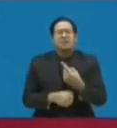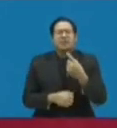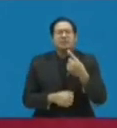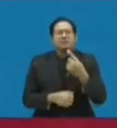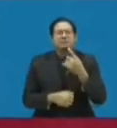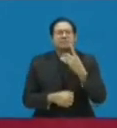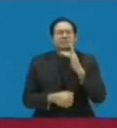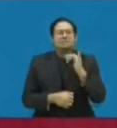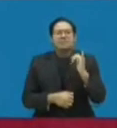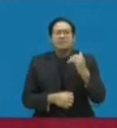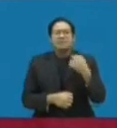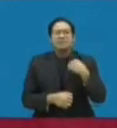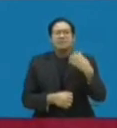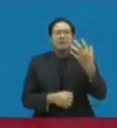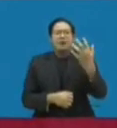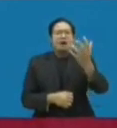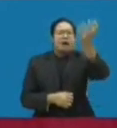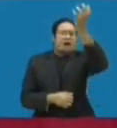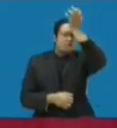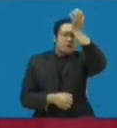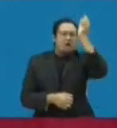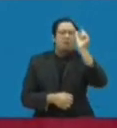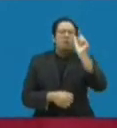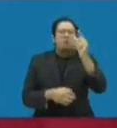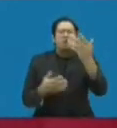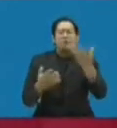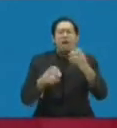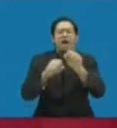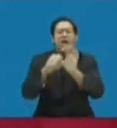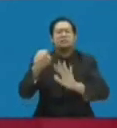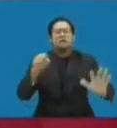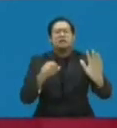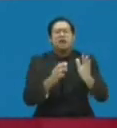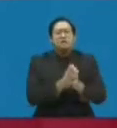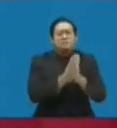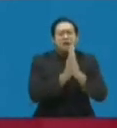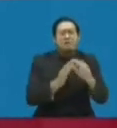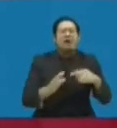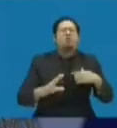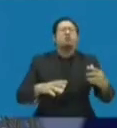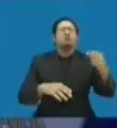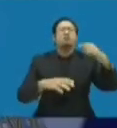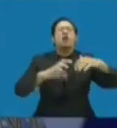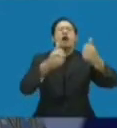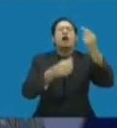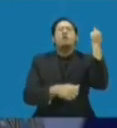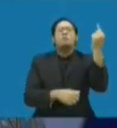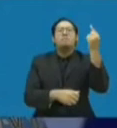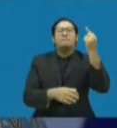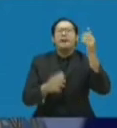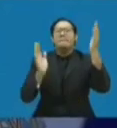siang Hai di Myanmar kita juara umum di Malaysia Kita juara umum